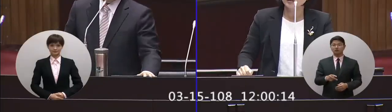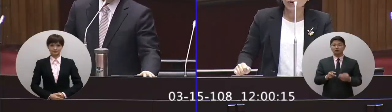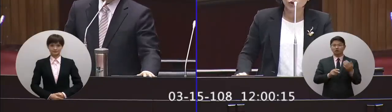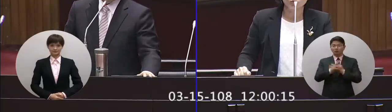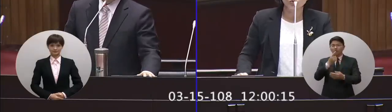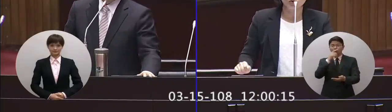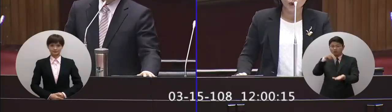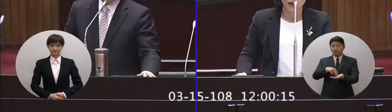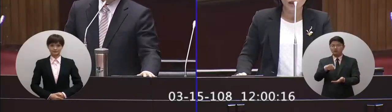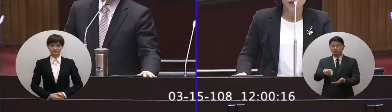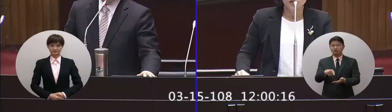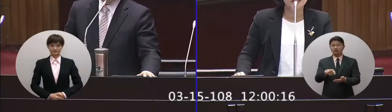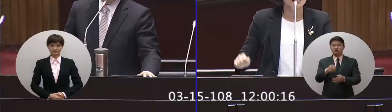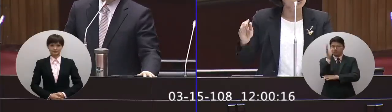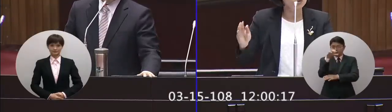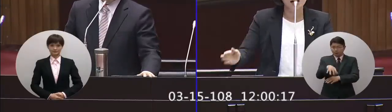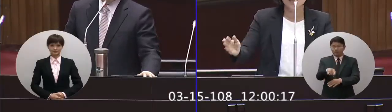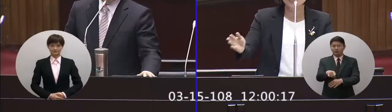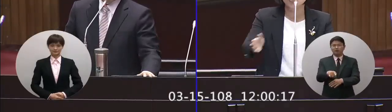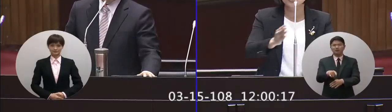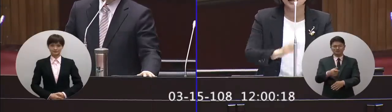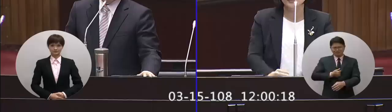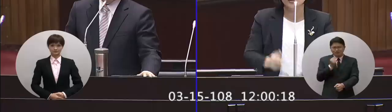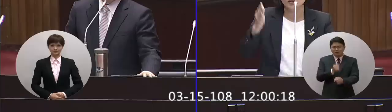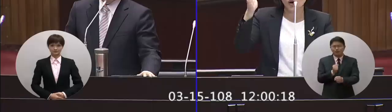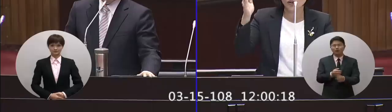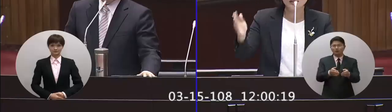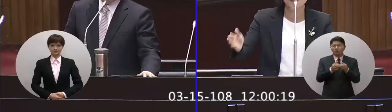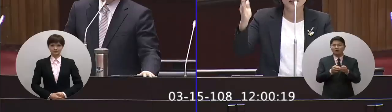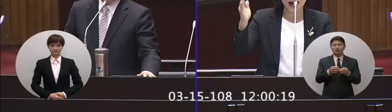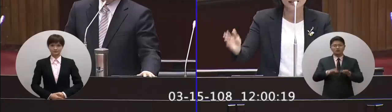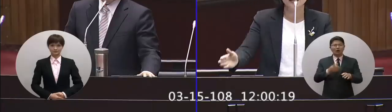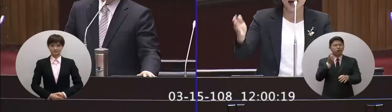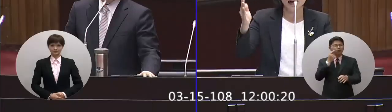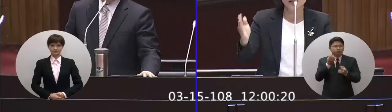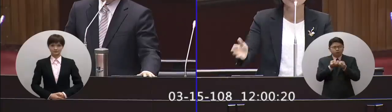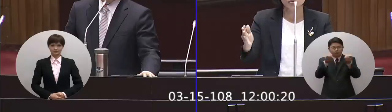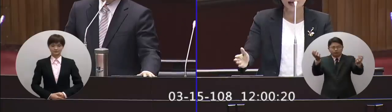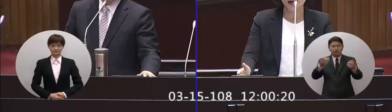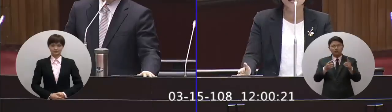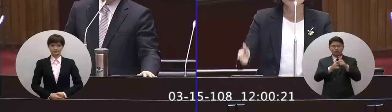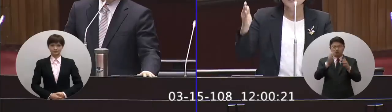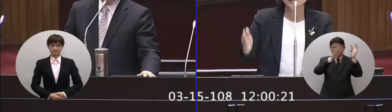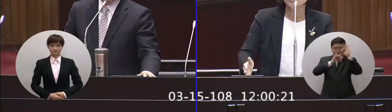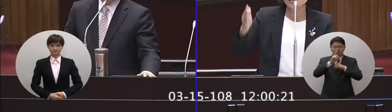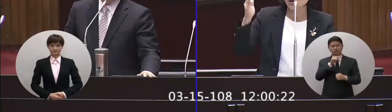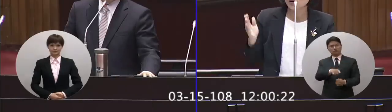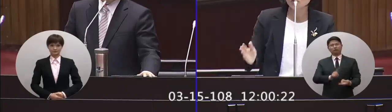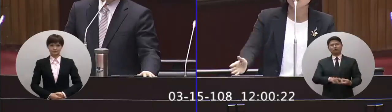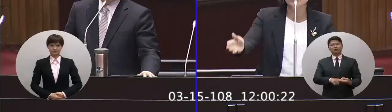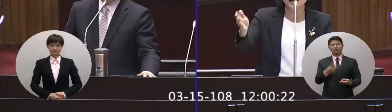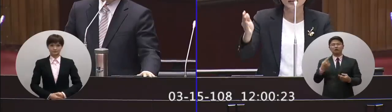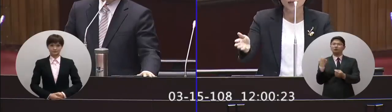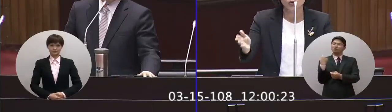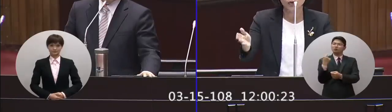的机关要有作为。现在有这么多的假消息都已经被大家查证出来了，甚至是农